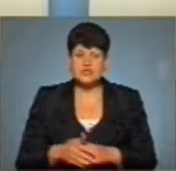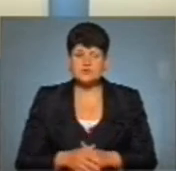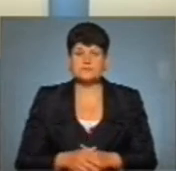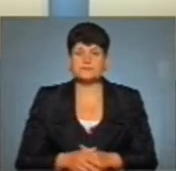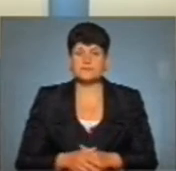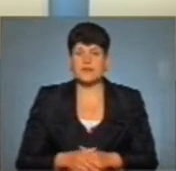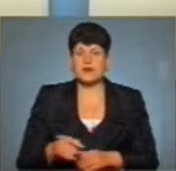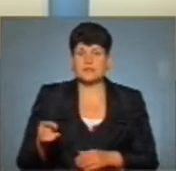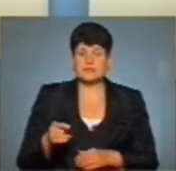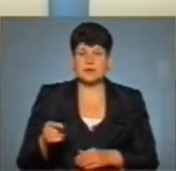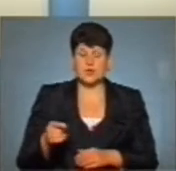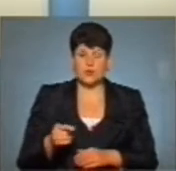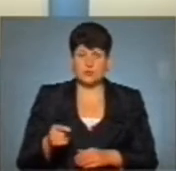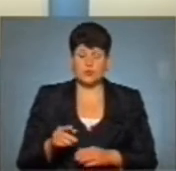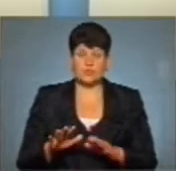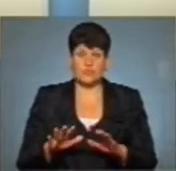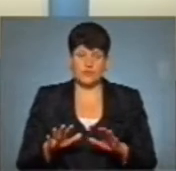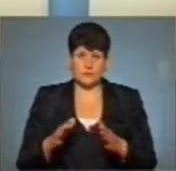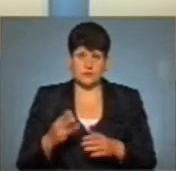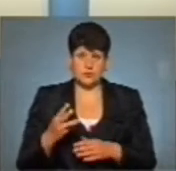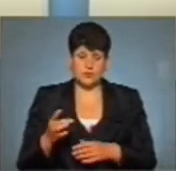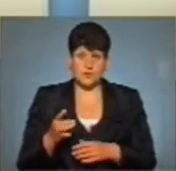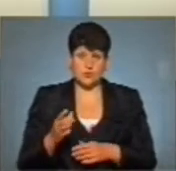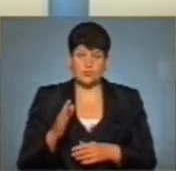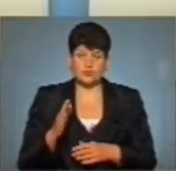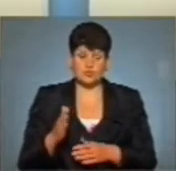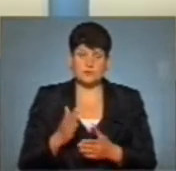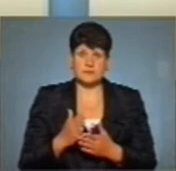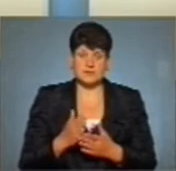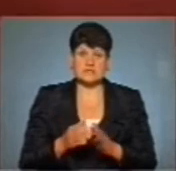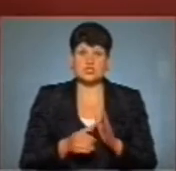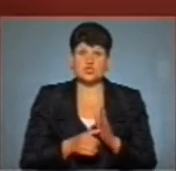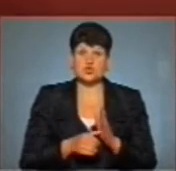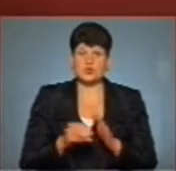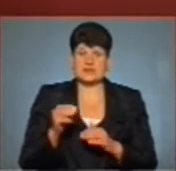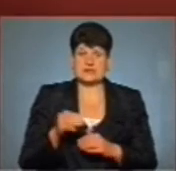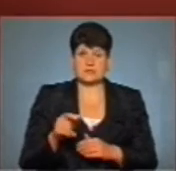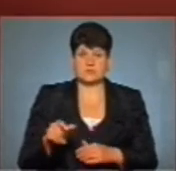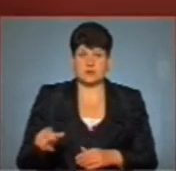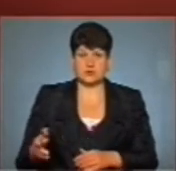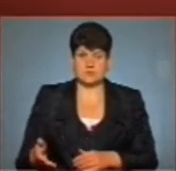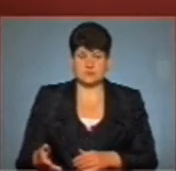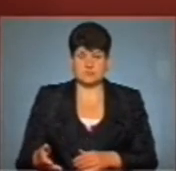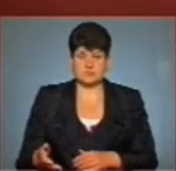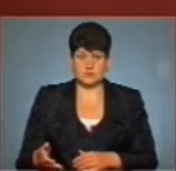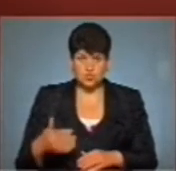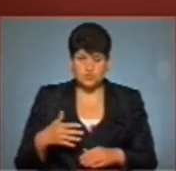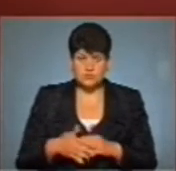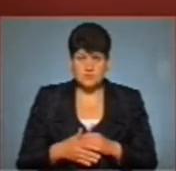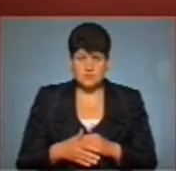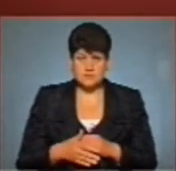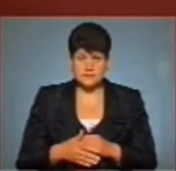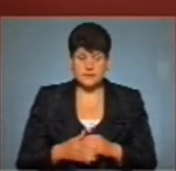158-159 тисяч. Тернопільський у випадку варіантів трьох районів буде налічувати майже 600 тисяч мешканців. Розумієте? Тобто